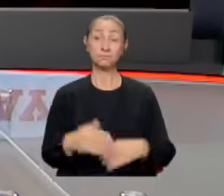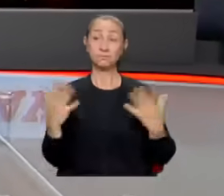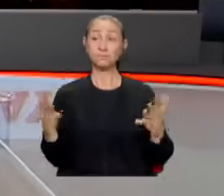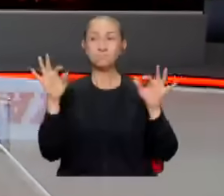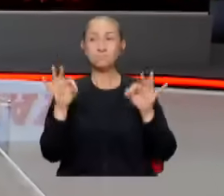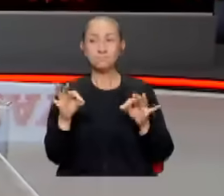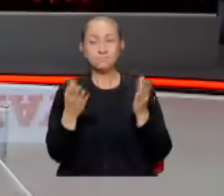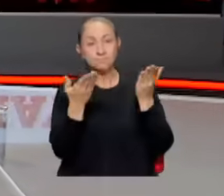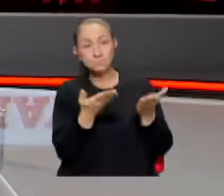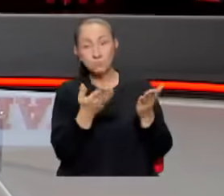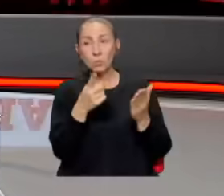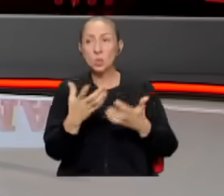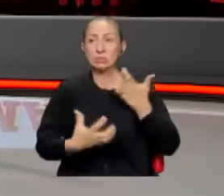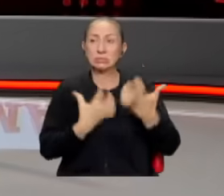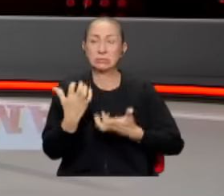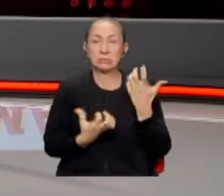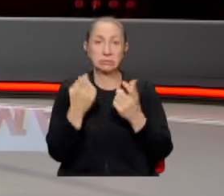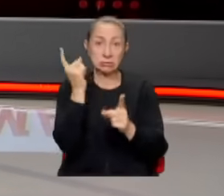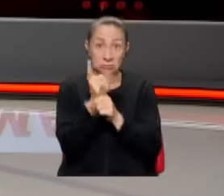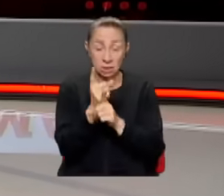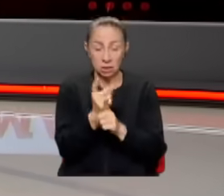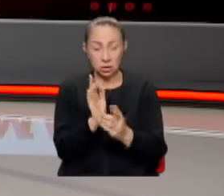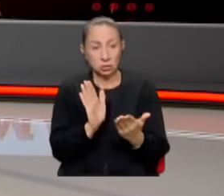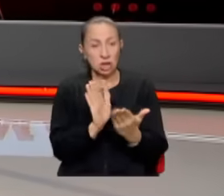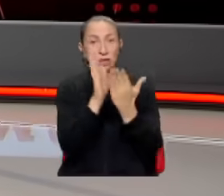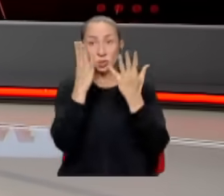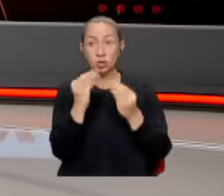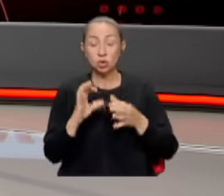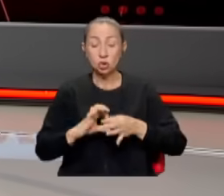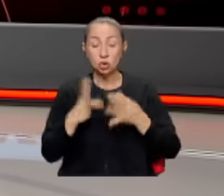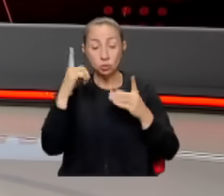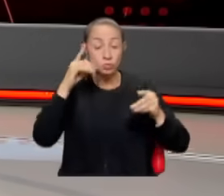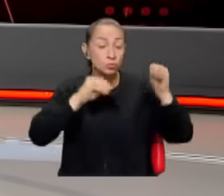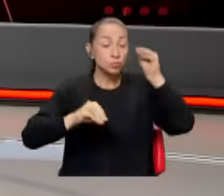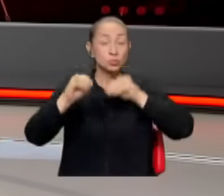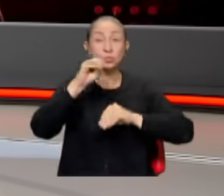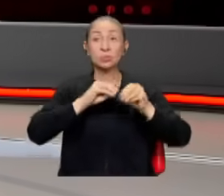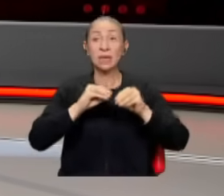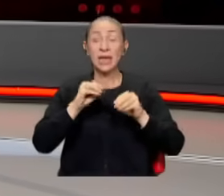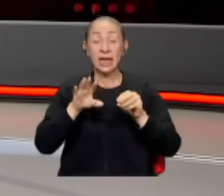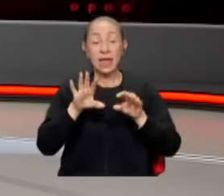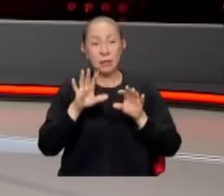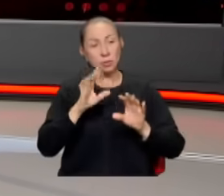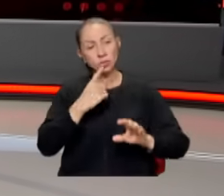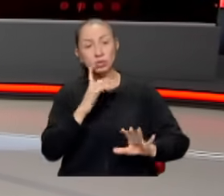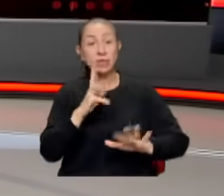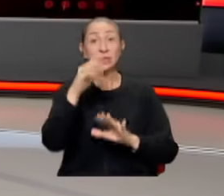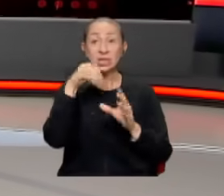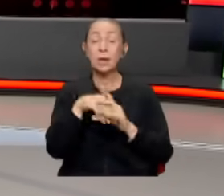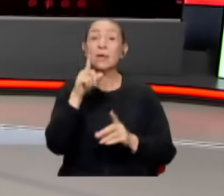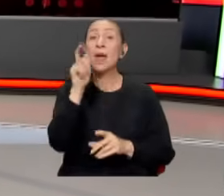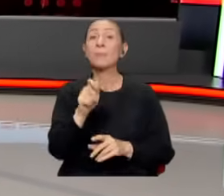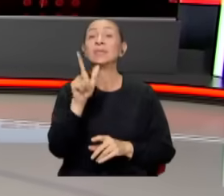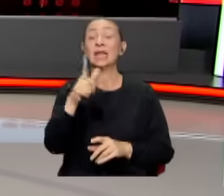şimdi işte böyle acılara karşı durduğunuzda çözüm üretmeniz için etkili olabilmeniz için bir kere